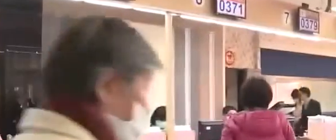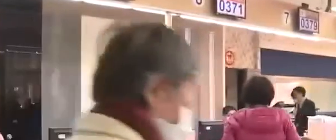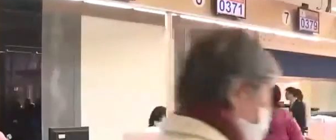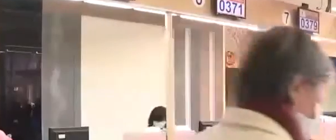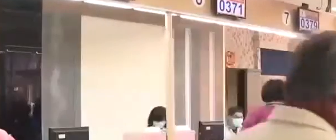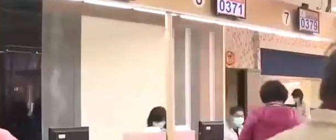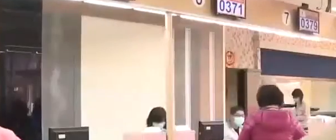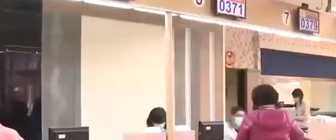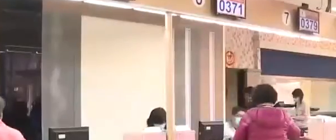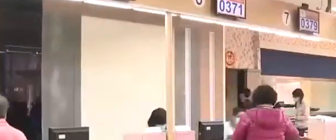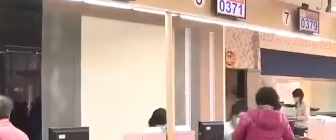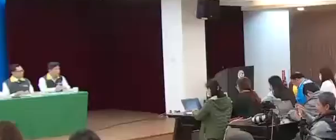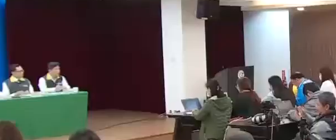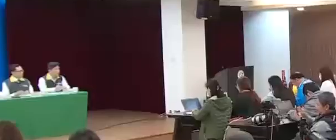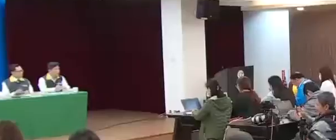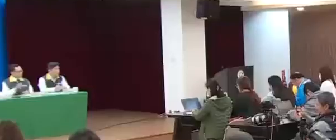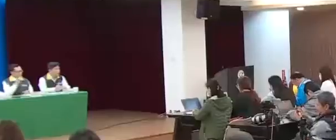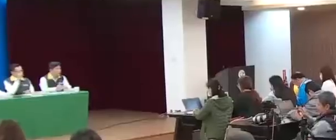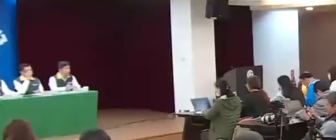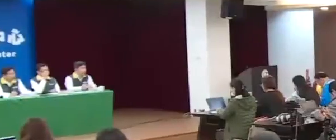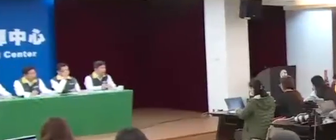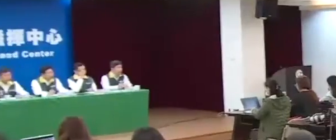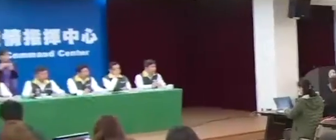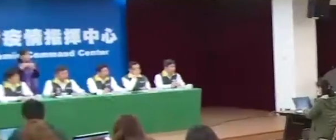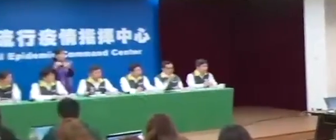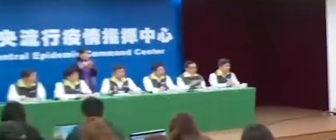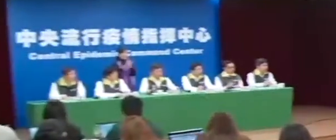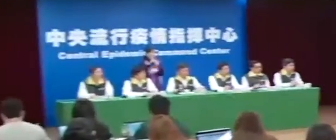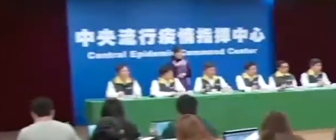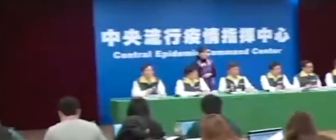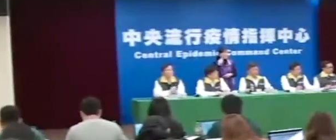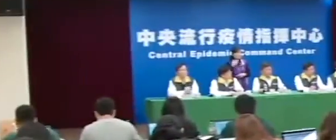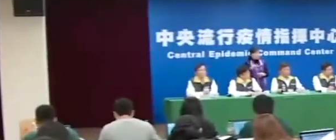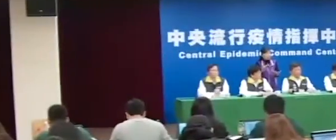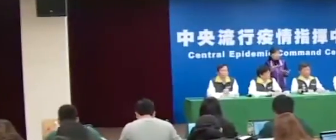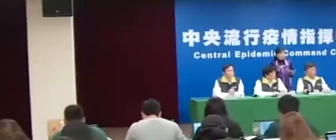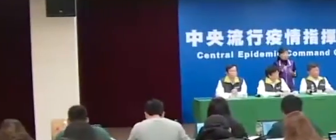众就不用过于担心。新唐人亚太电视后端叶云入台湾台北报道。